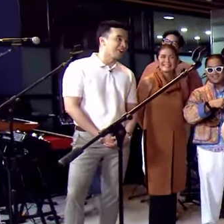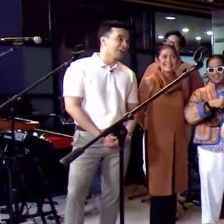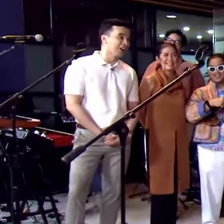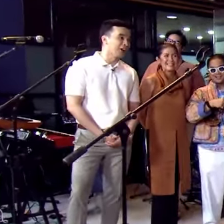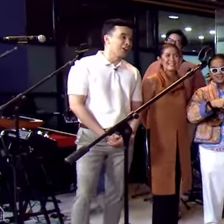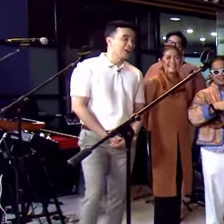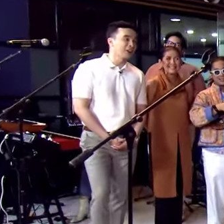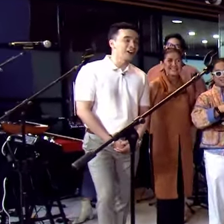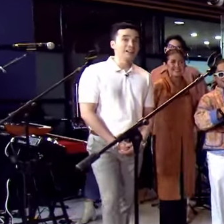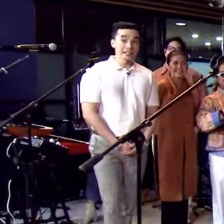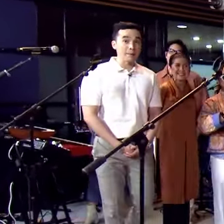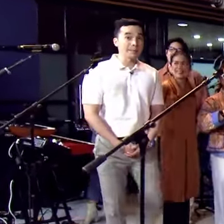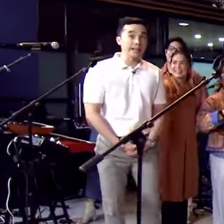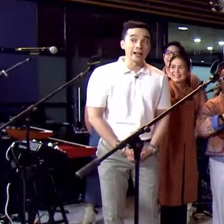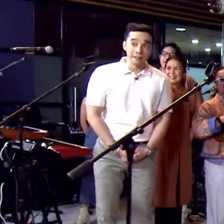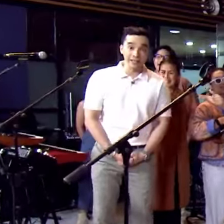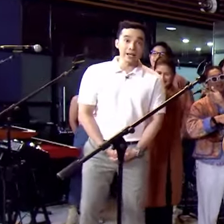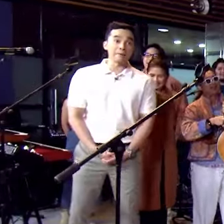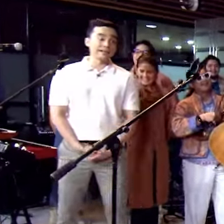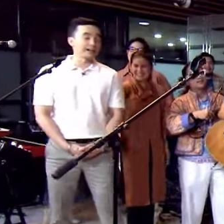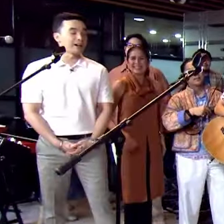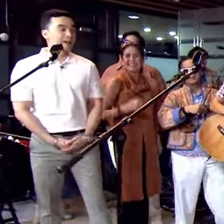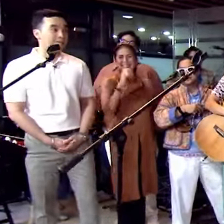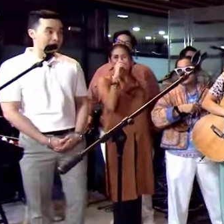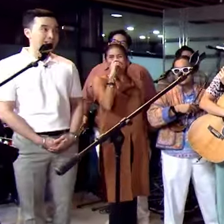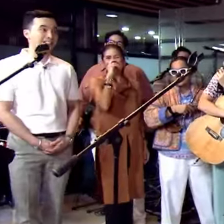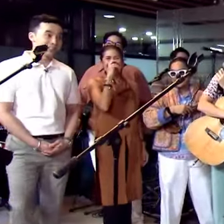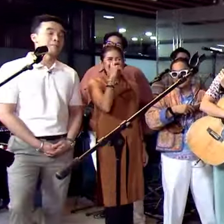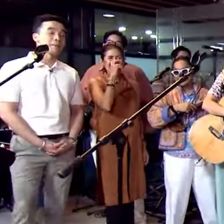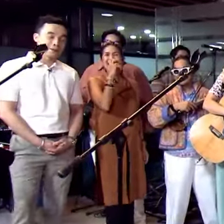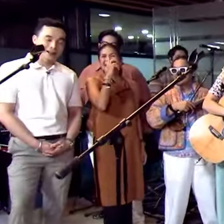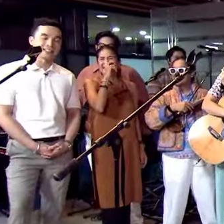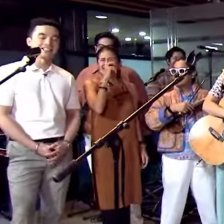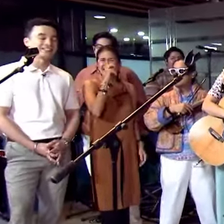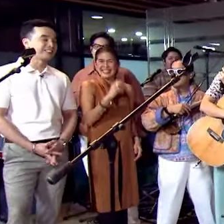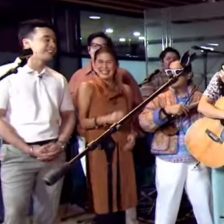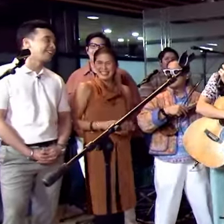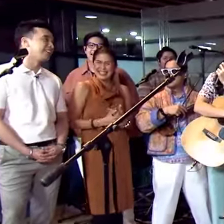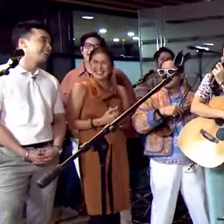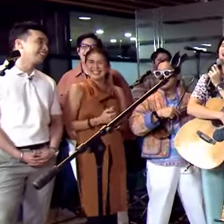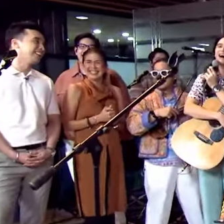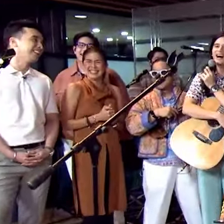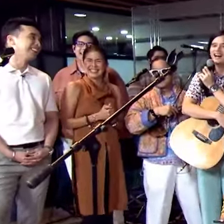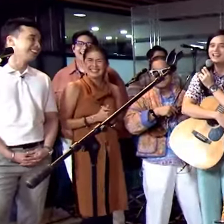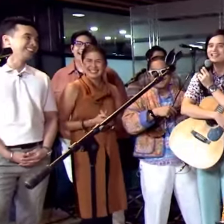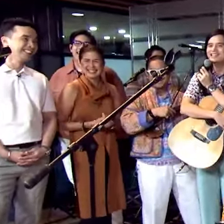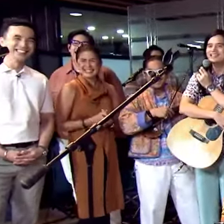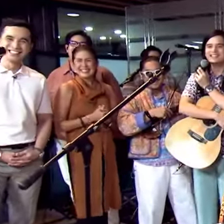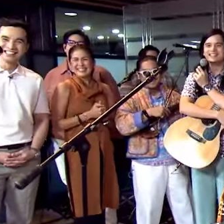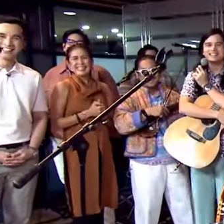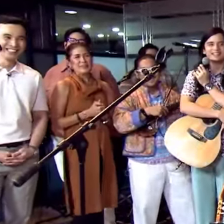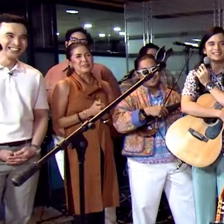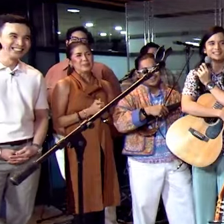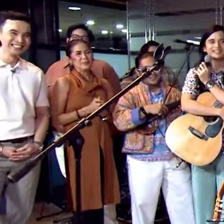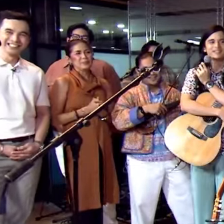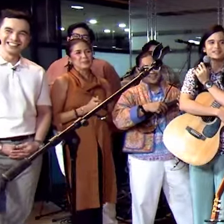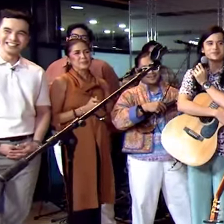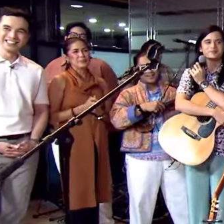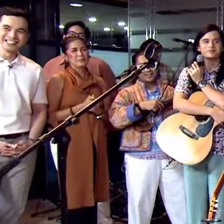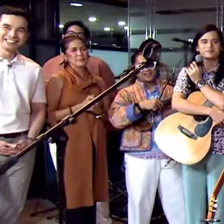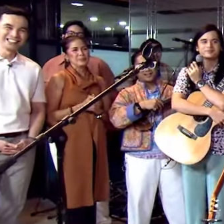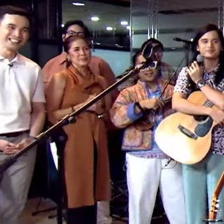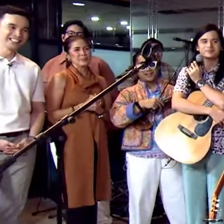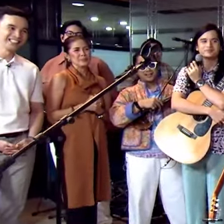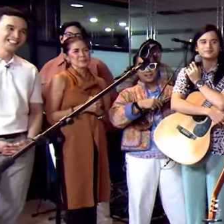nga. Bakit alam mo? Sabi nila, nasabi yan lang ako. Sabi ng mga pamangkin mo. Na mga pamangkin ko. Akala ko kung ano na. Pero nakakatuwa kasi kung could